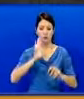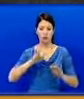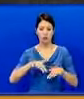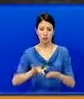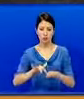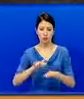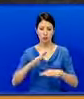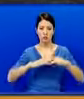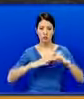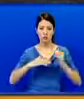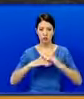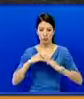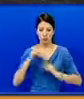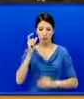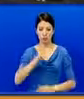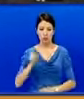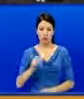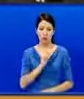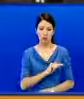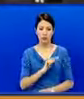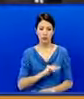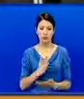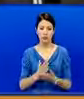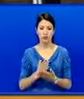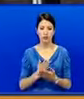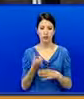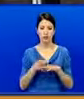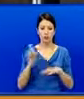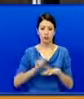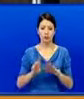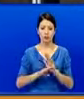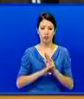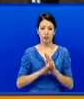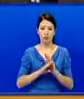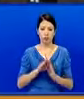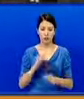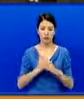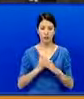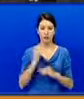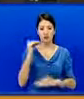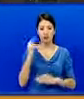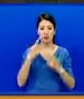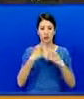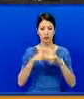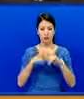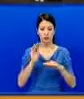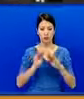қолданып шаруалар жұмыс істеп жатыр екен. Өте жақсы, мұна алдыңғы қатарлы технологиямен істеліп жатыр.